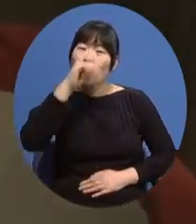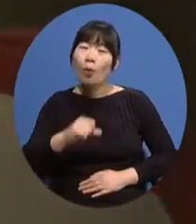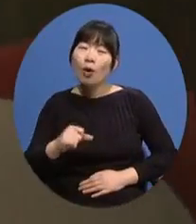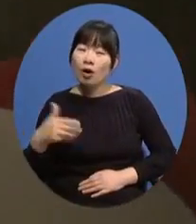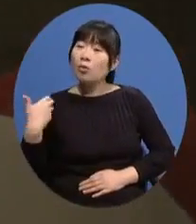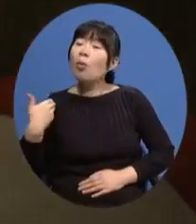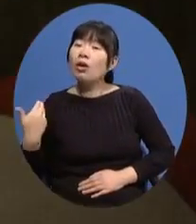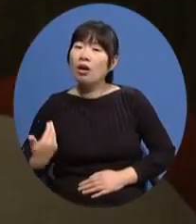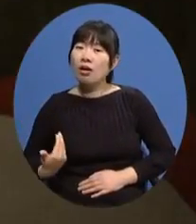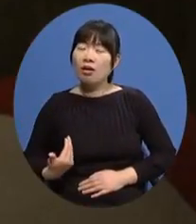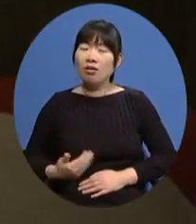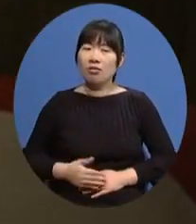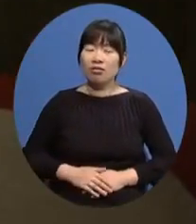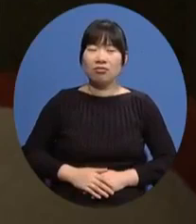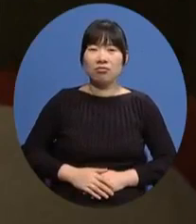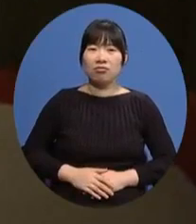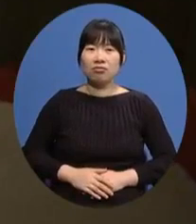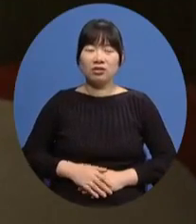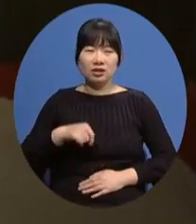거 몰라요?